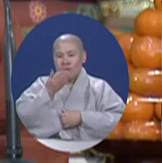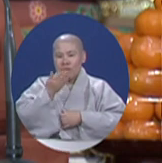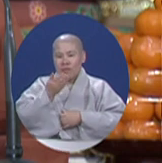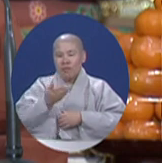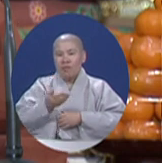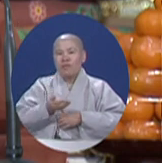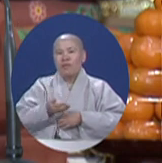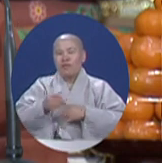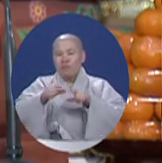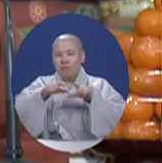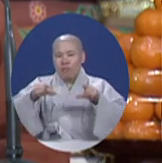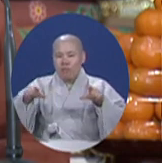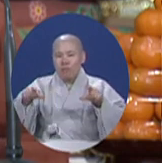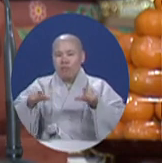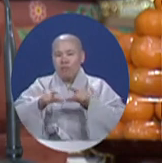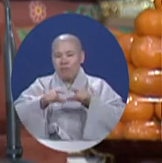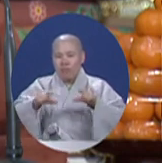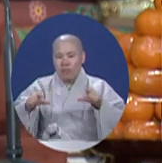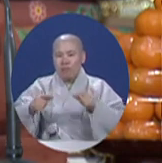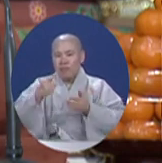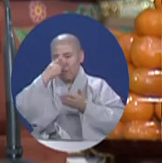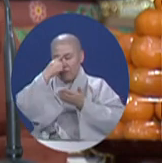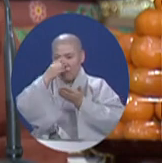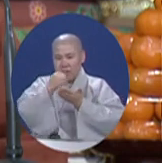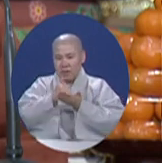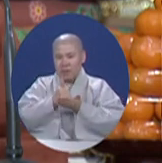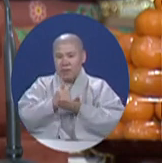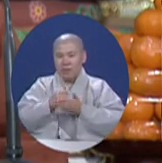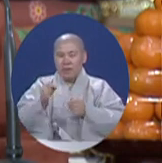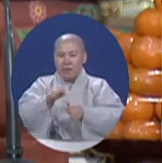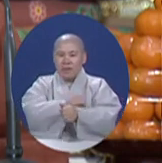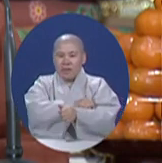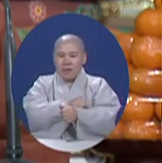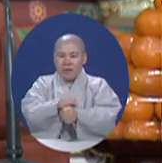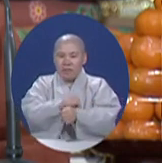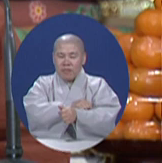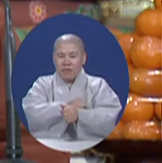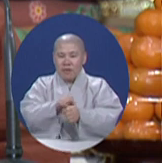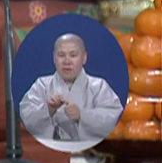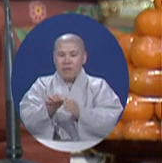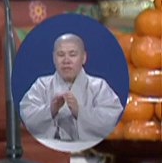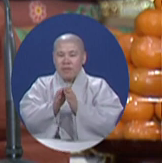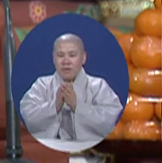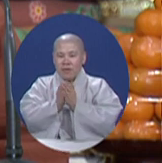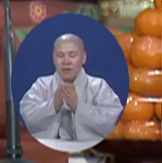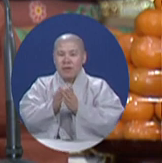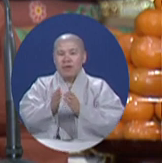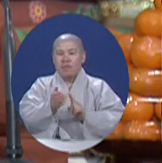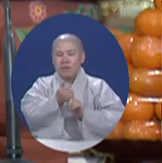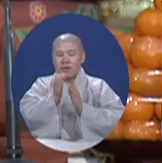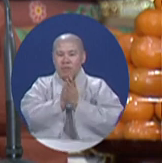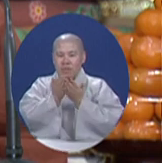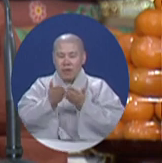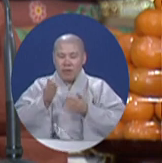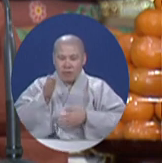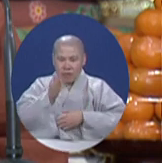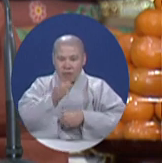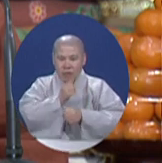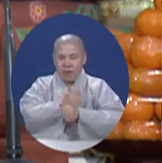보통 대중이다 이 소리요. 보통 대중. 뭐 특별한 뭐 경을 전문적으로 보는 스님이